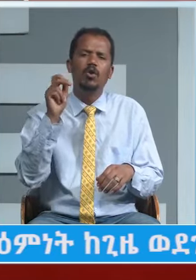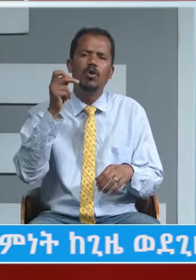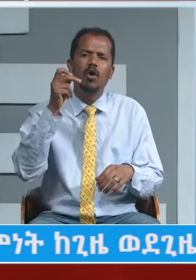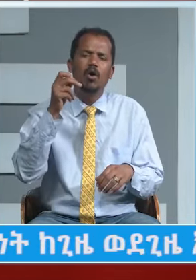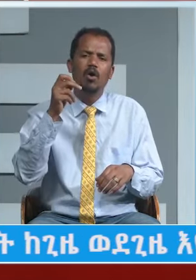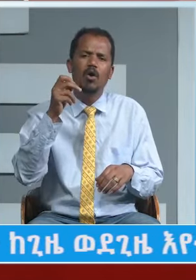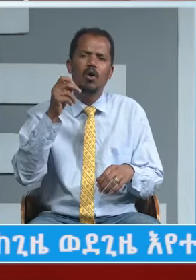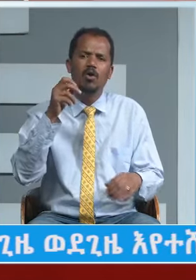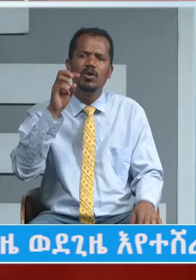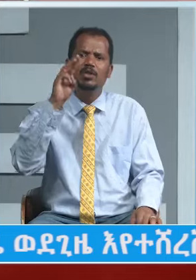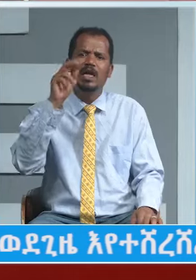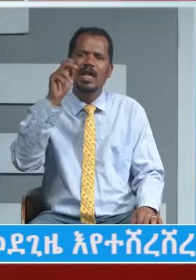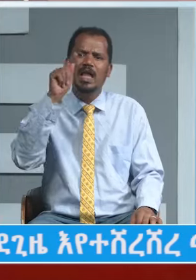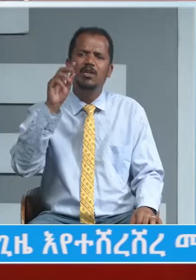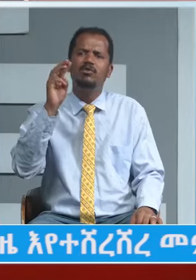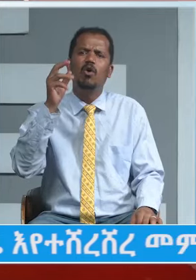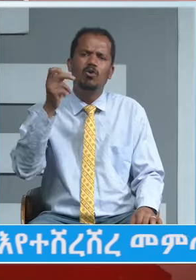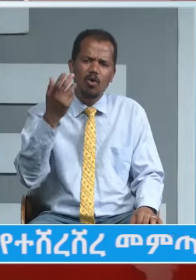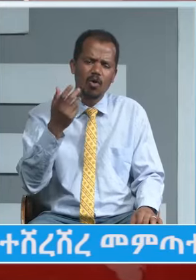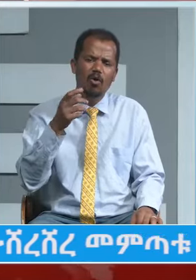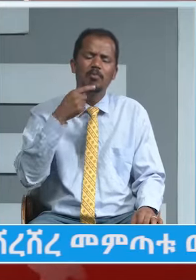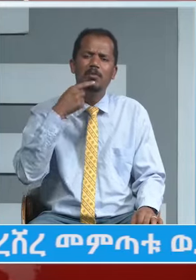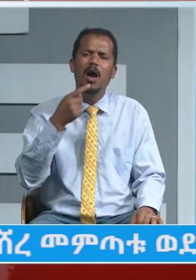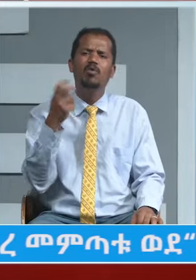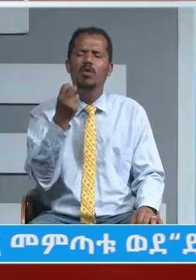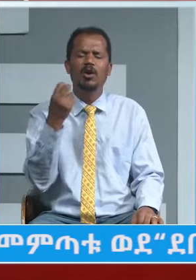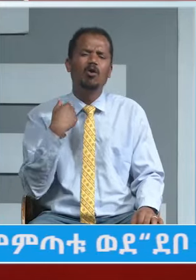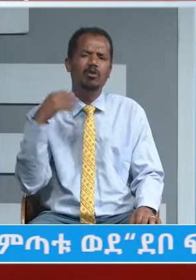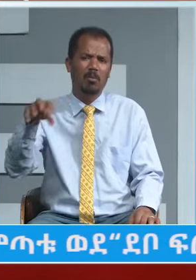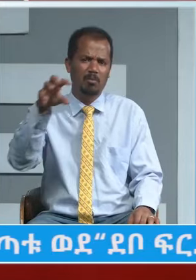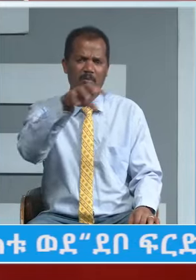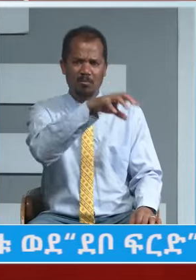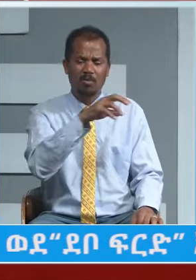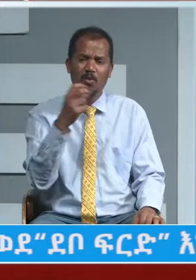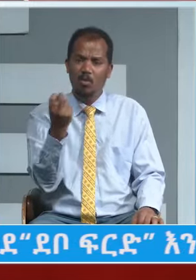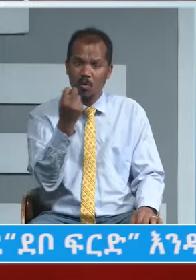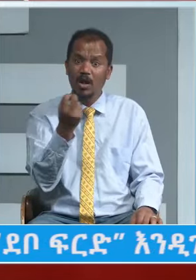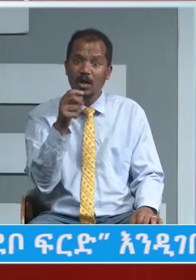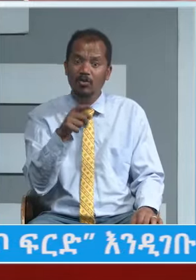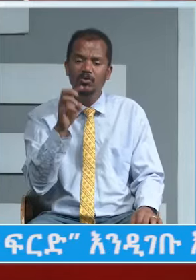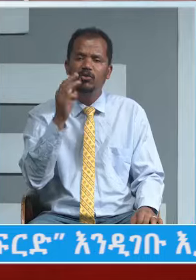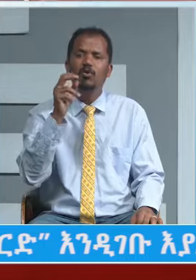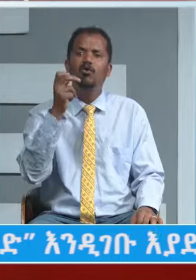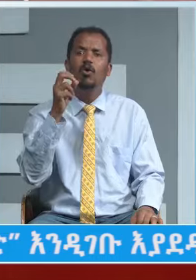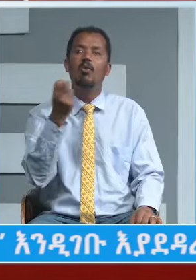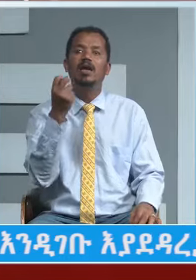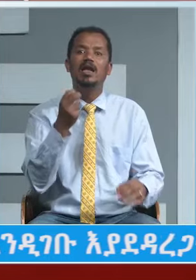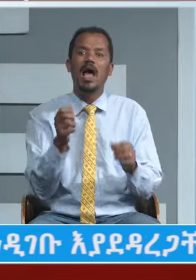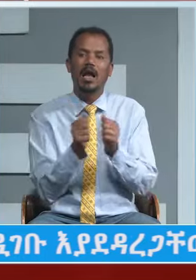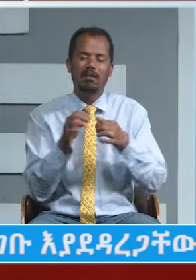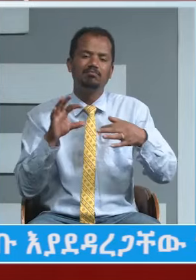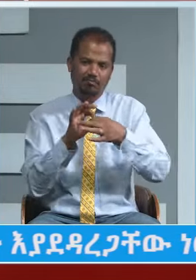ዳጭ እና ሰደን ሶዶ ቀርሳ ማሊማ የሚባሉ ወረዳዎች አሉ። እነዚህ ወረዳዎች ከዚህ ከሶዶ ወረዳ